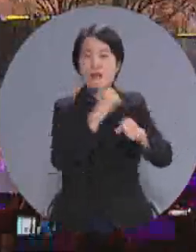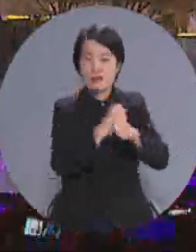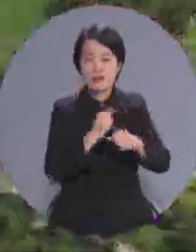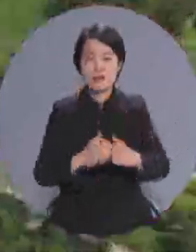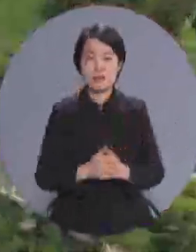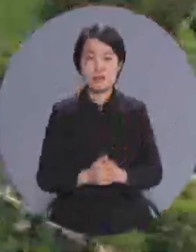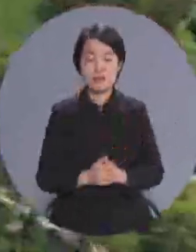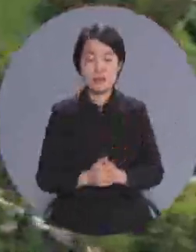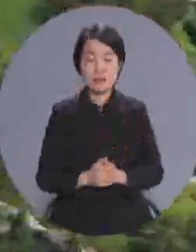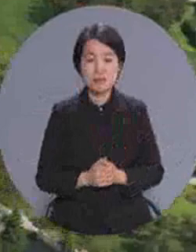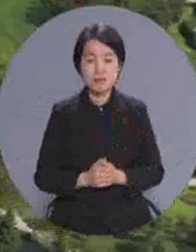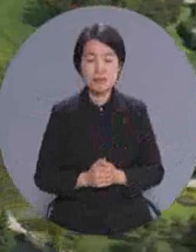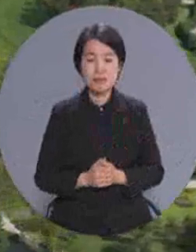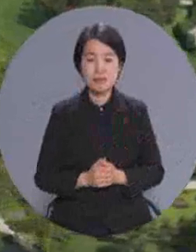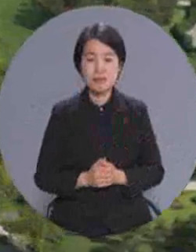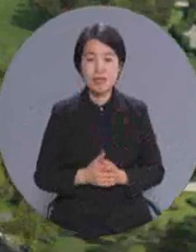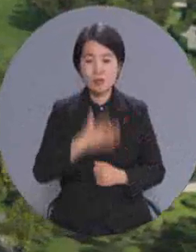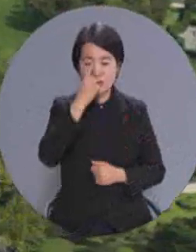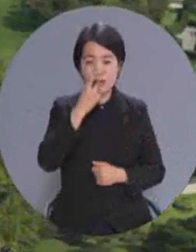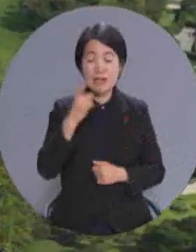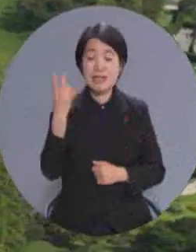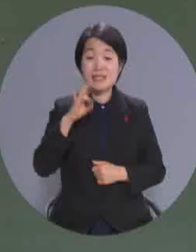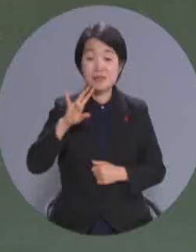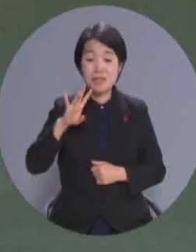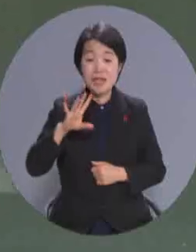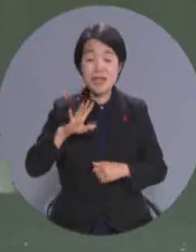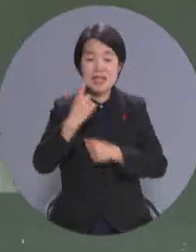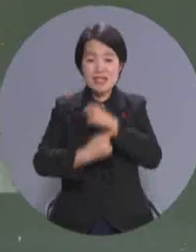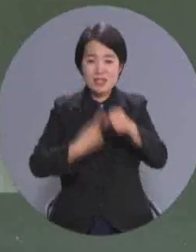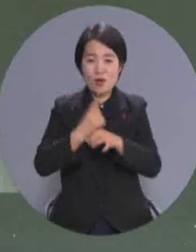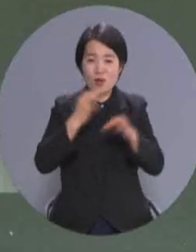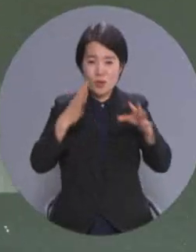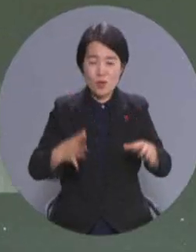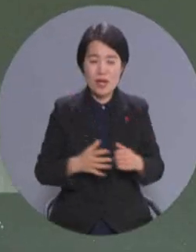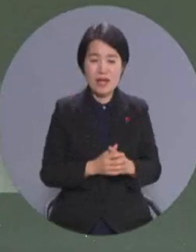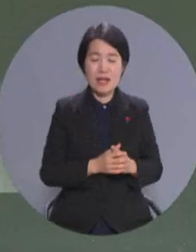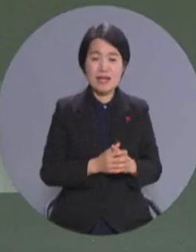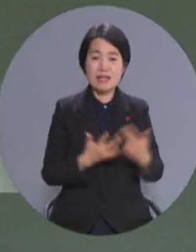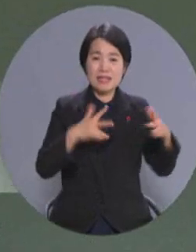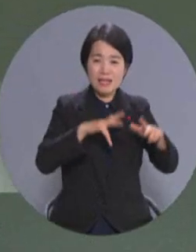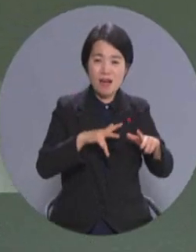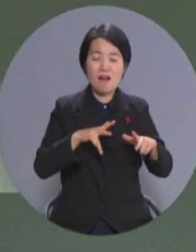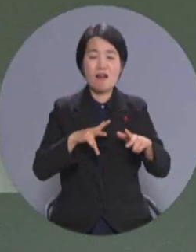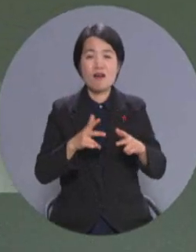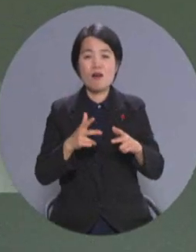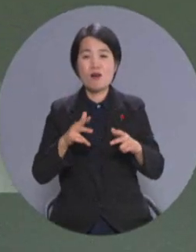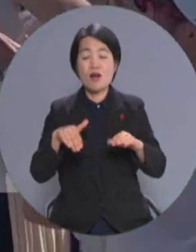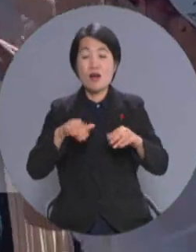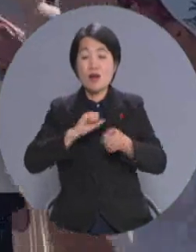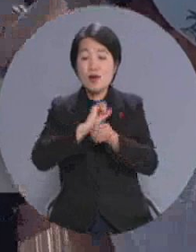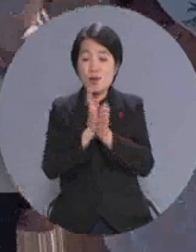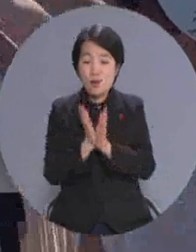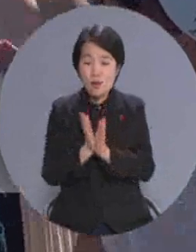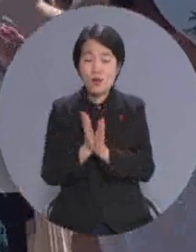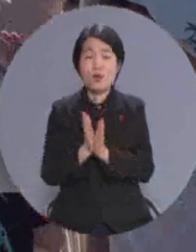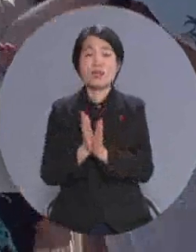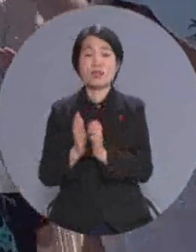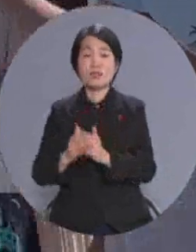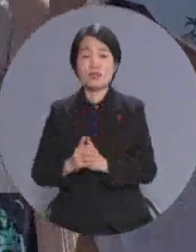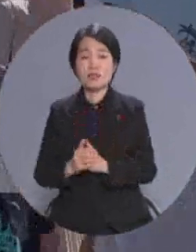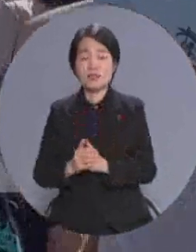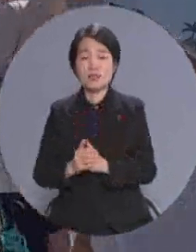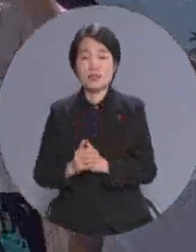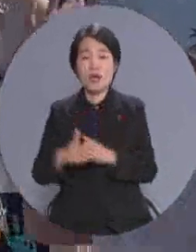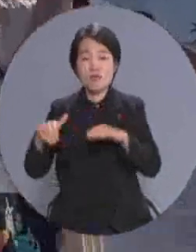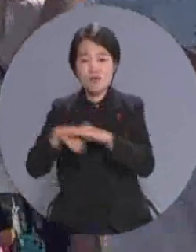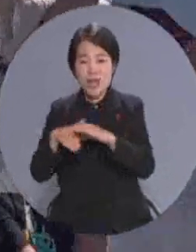마련했습니다. 시는 갑진년 올 한 해 생태와 정원에 AI와 문화를 더한 K-디즈니 순천을